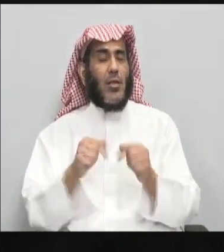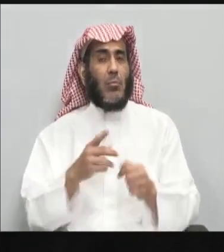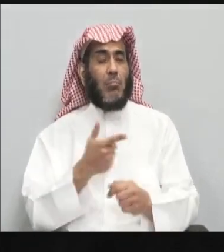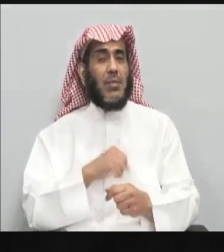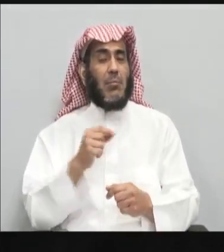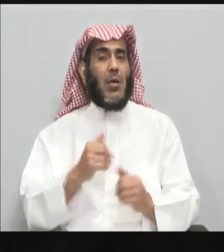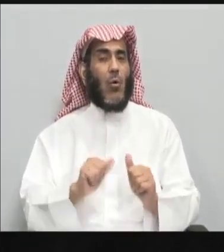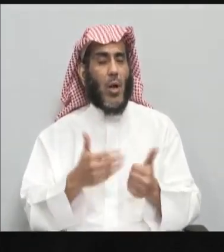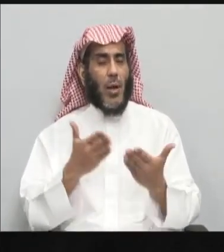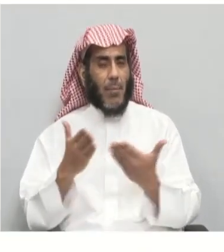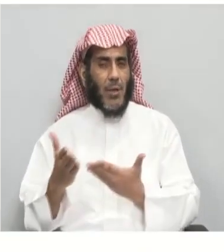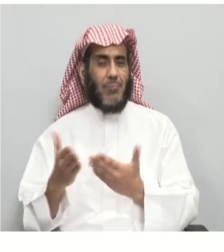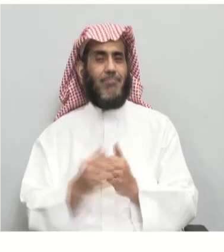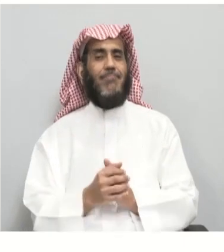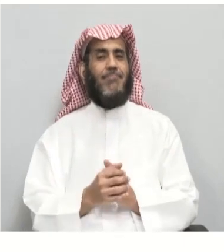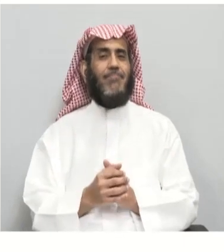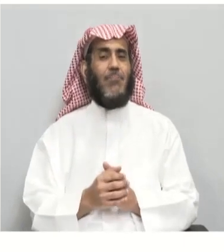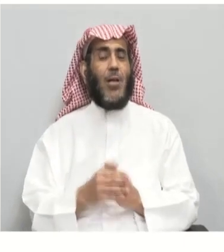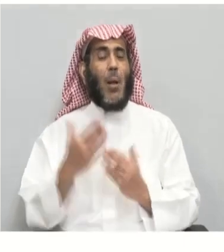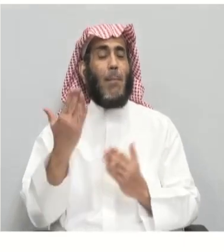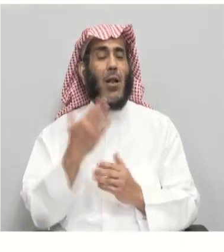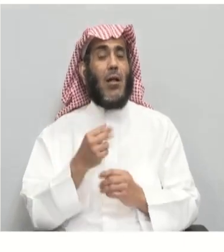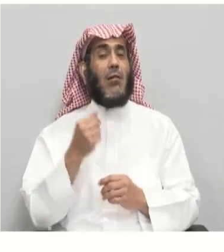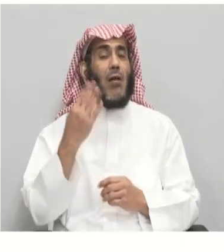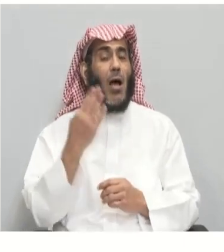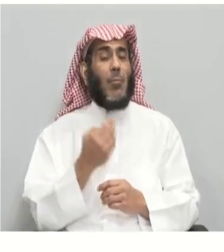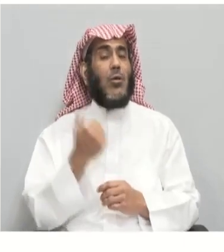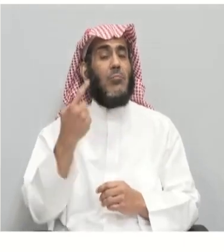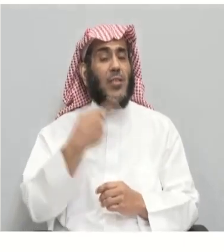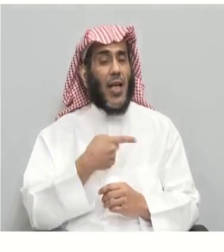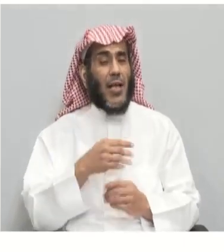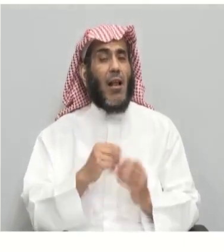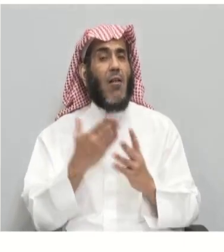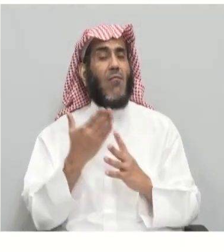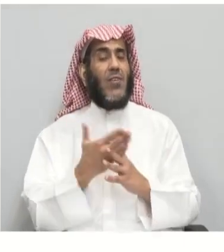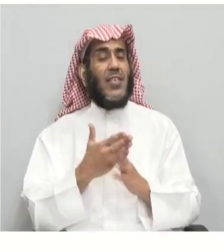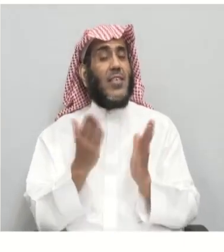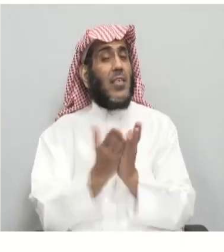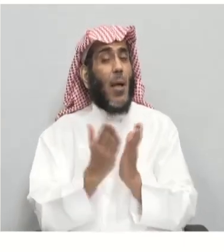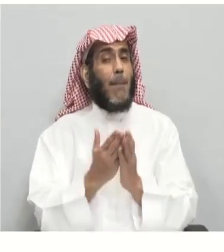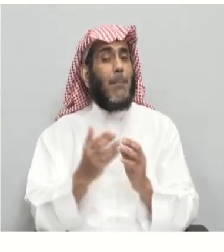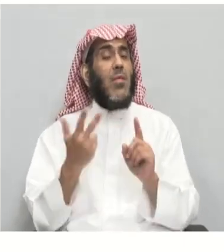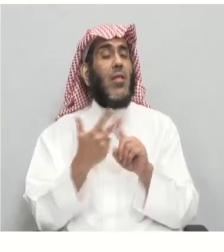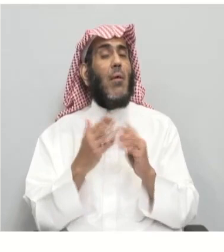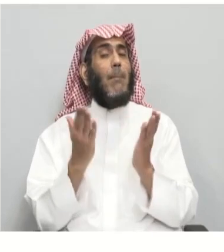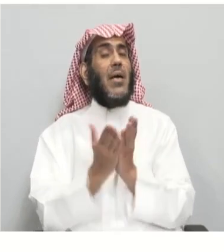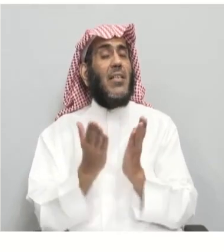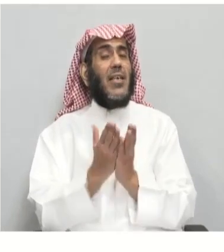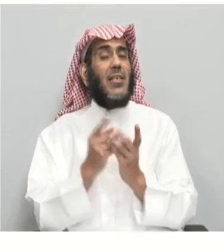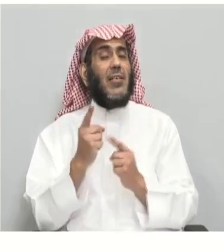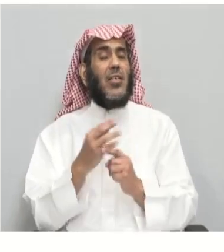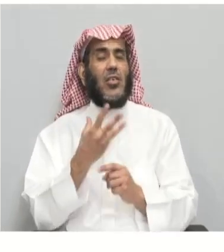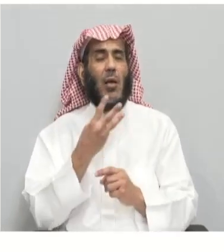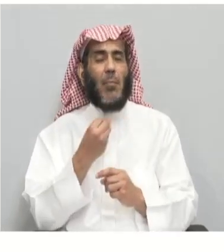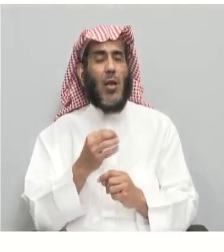الله فلنبدا المرحله الرابع الابتدائي الفصل الدراسي الثالث مادتنا الماده